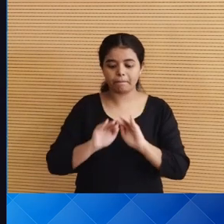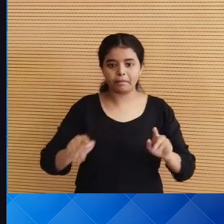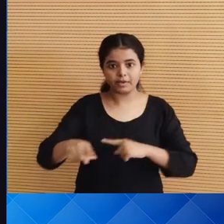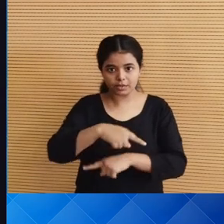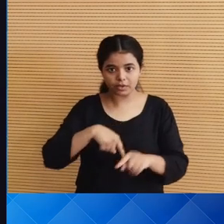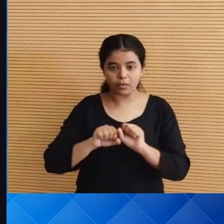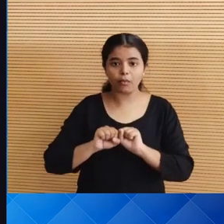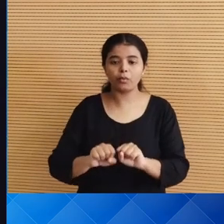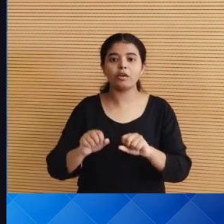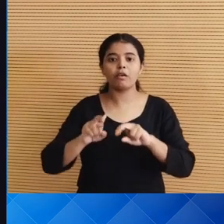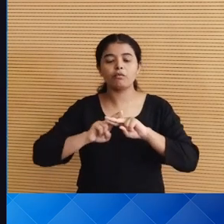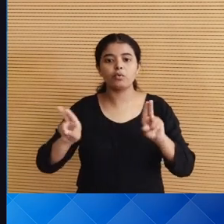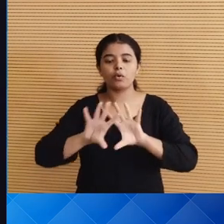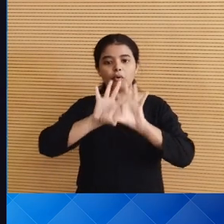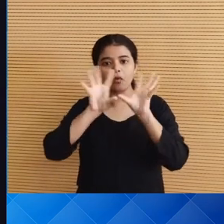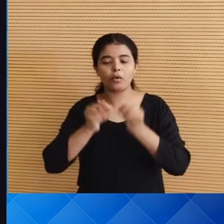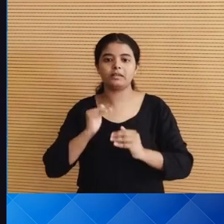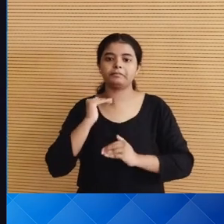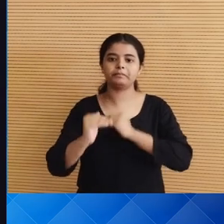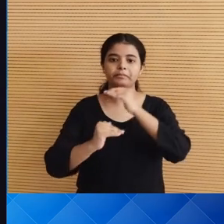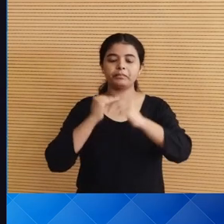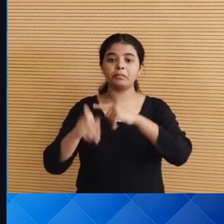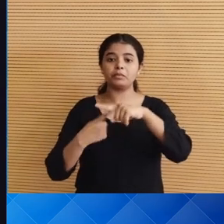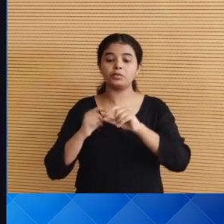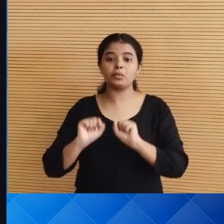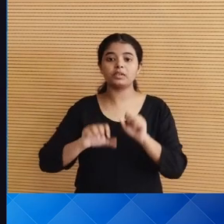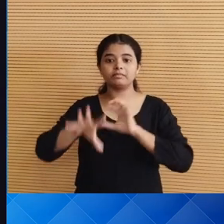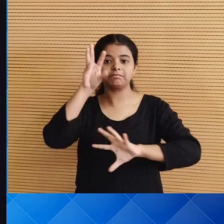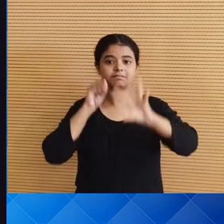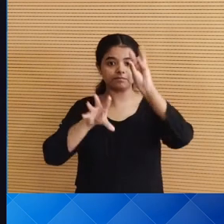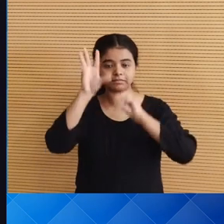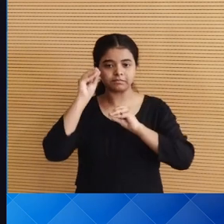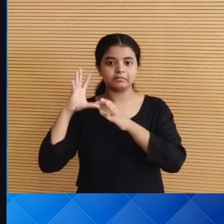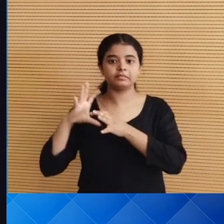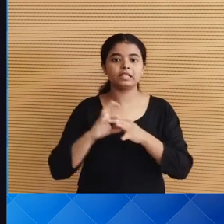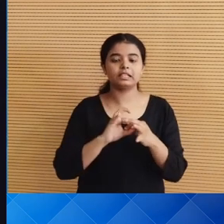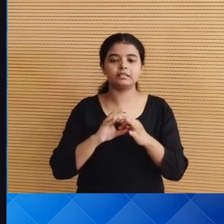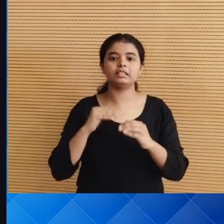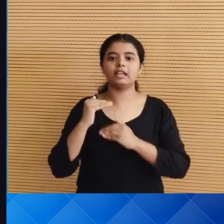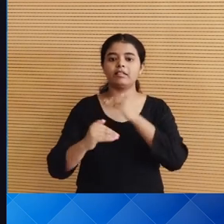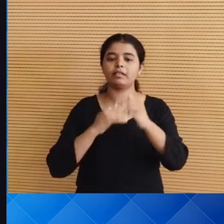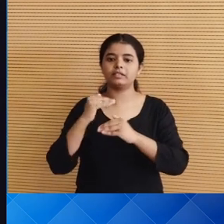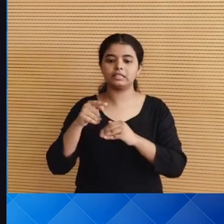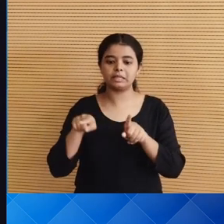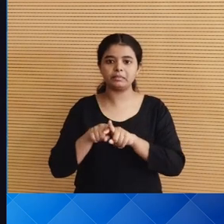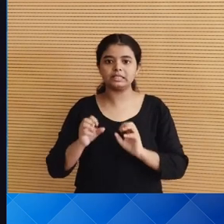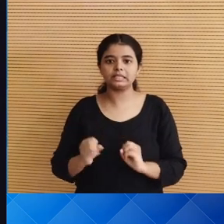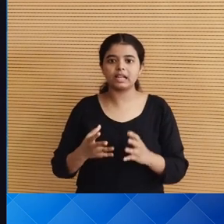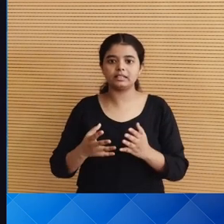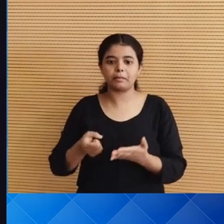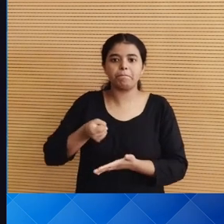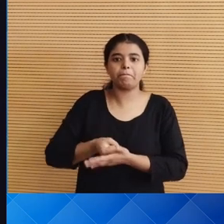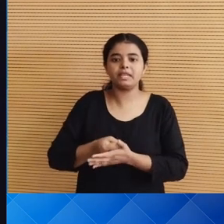विकास यानी कि होलिस्टिक डेवलपमेंट और उनके सीखने यानी कि उनकी लर्निंग की बुनियाद रखी जाती